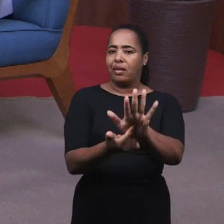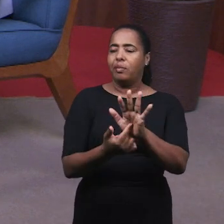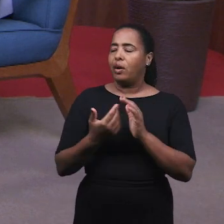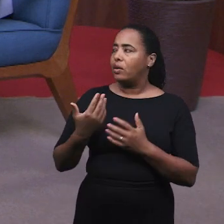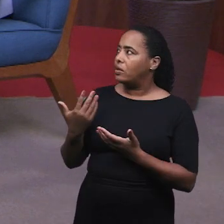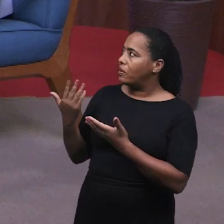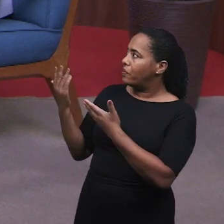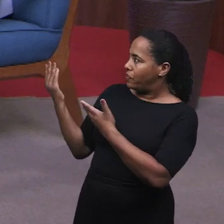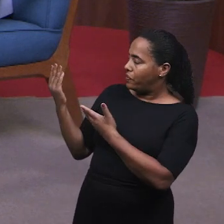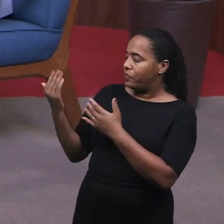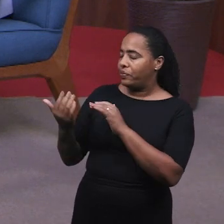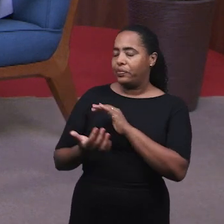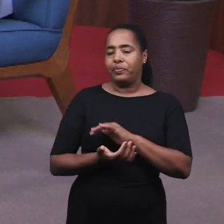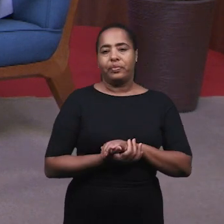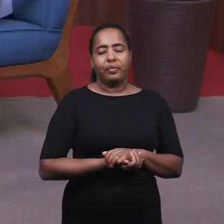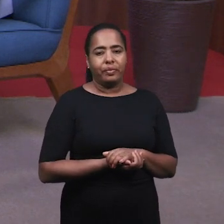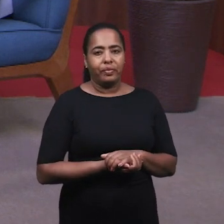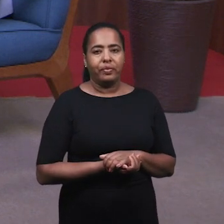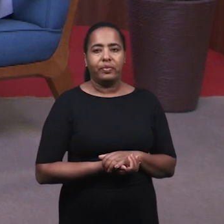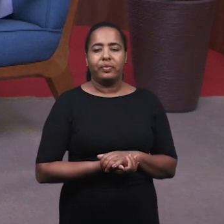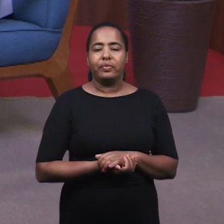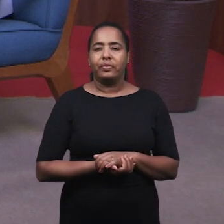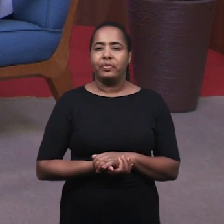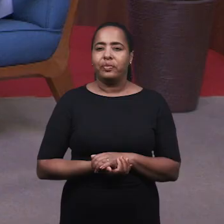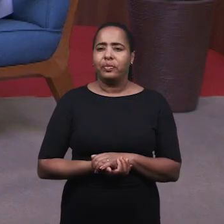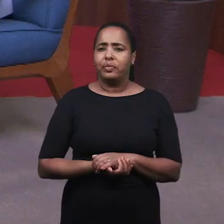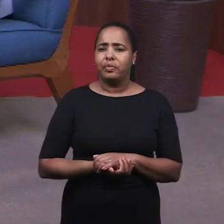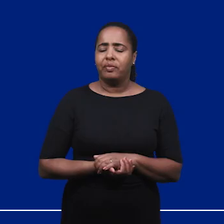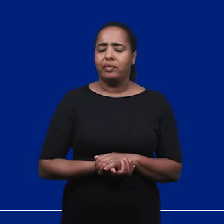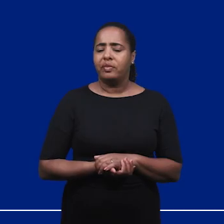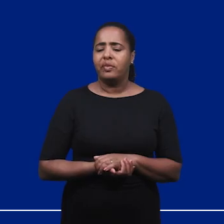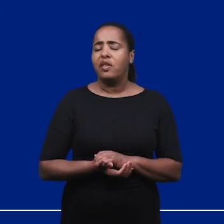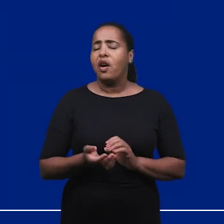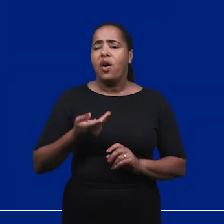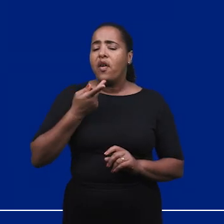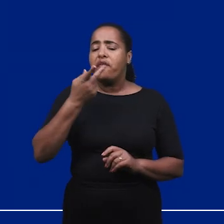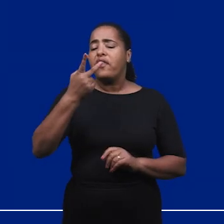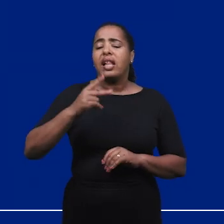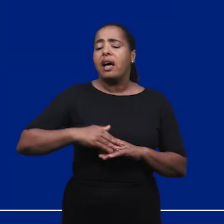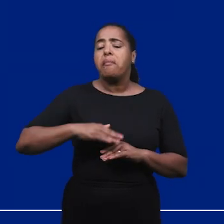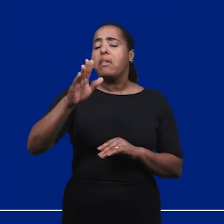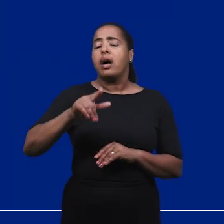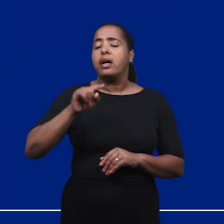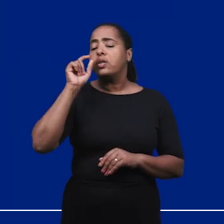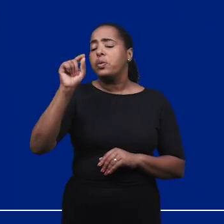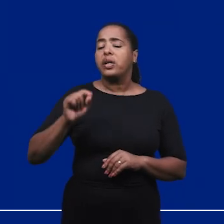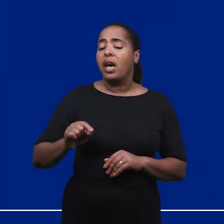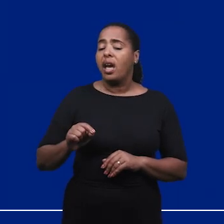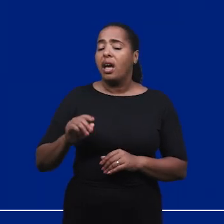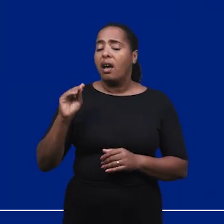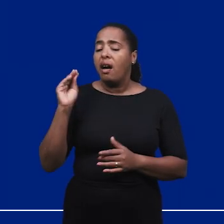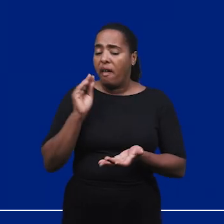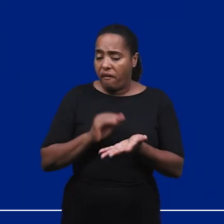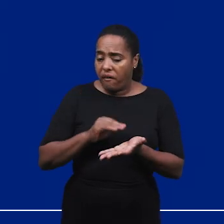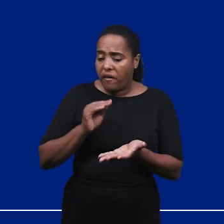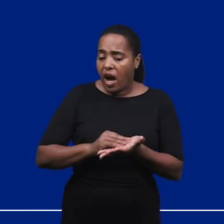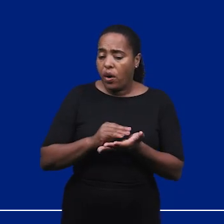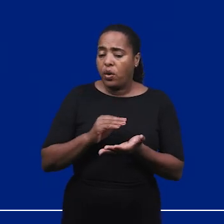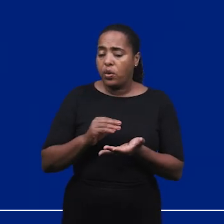11, 32, 34. Et qu'est-ce que je dirais d'autre? Le